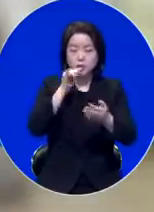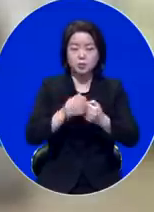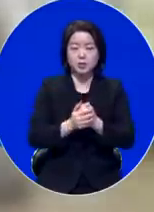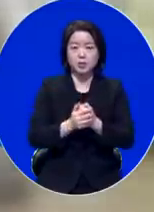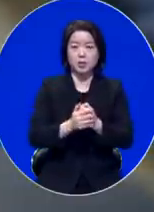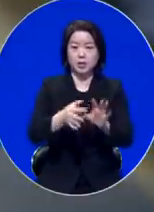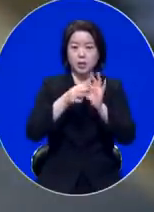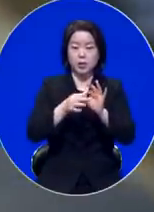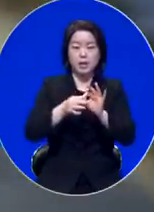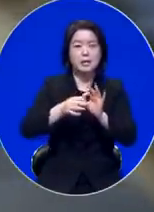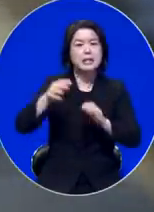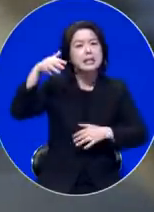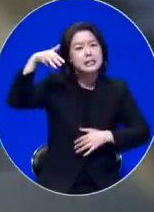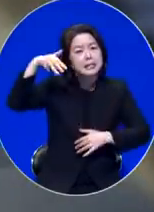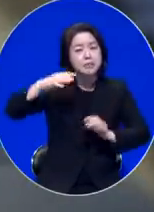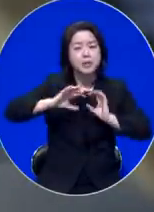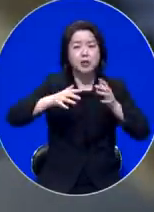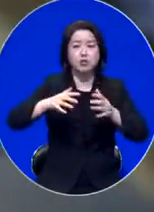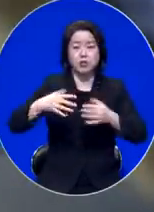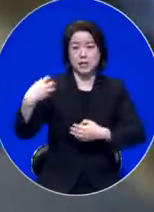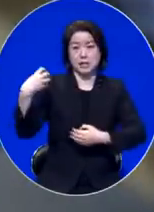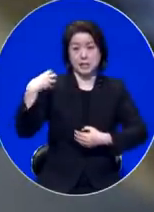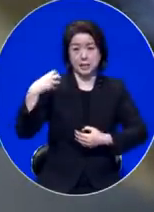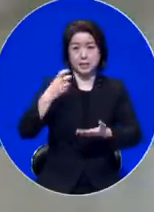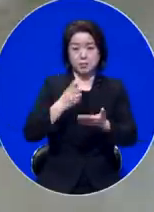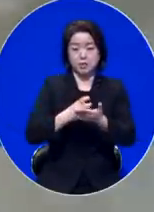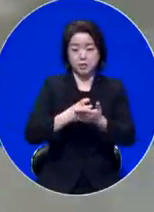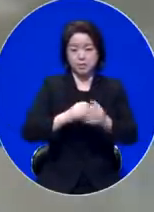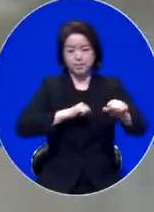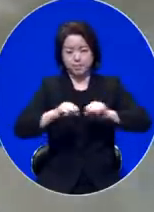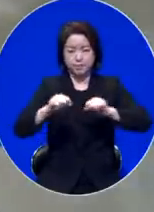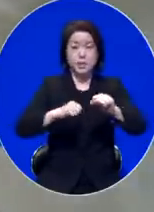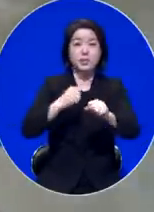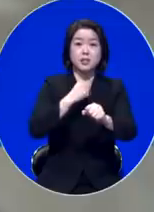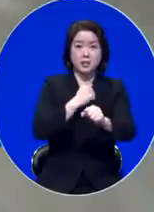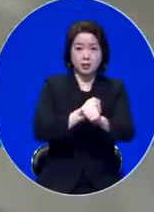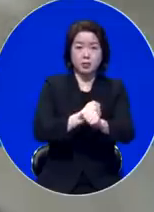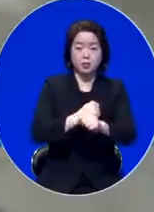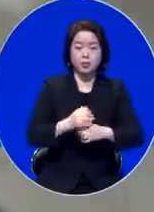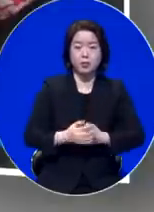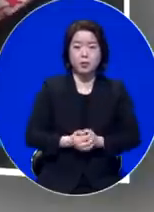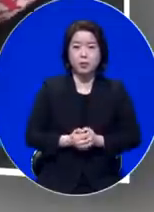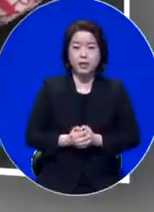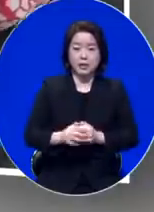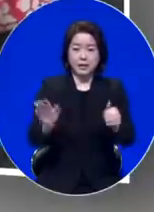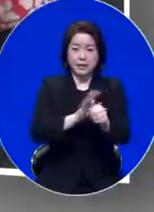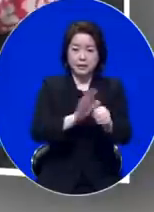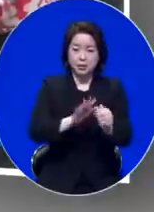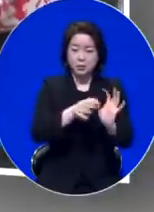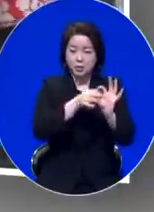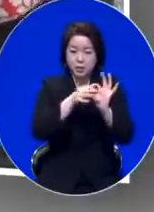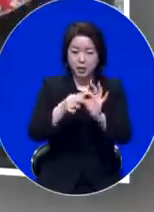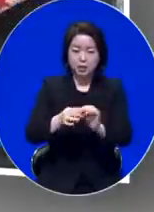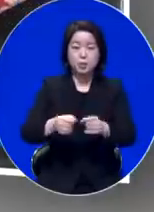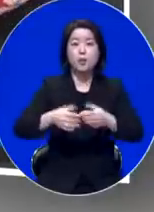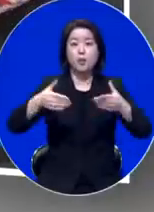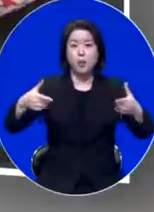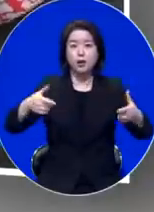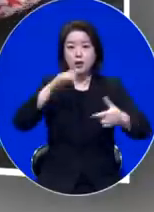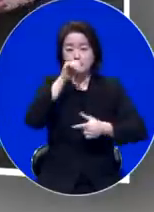치매 국가 책임제 를 우선적으로 진행 시행하면서 아 서비스를 계속 확대 나오고